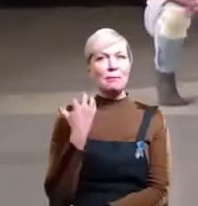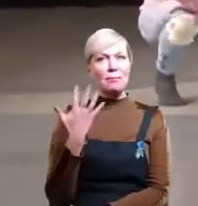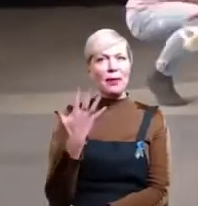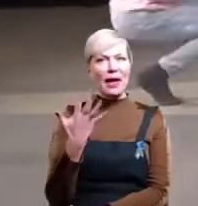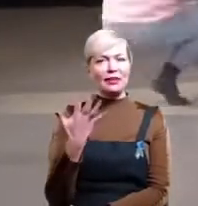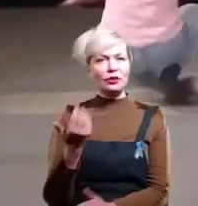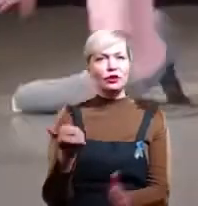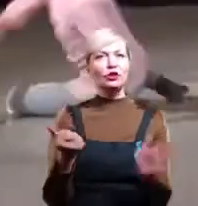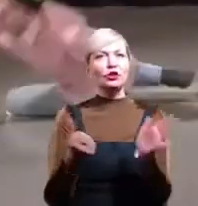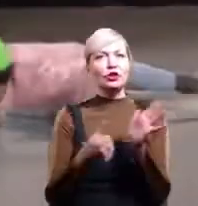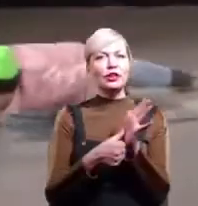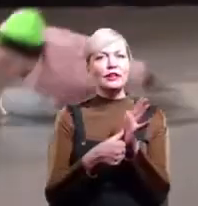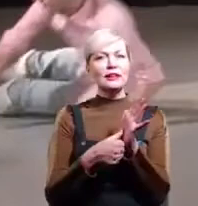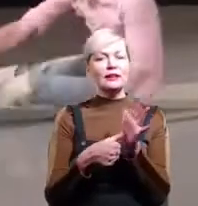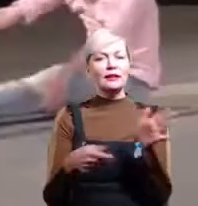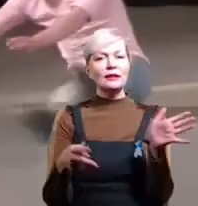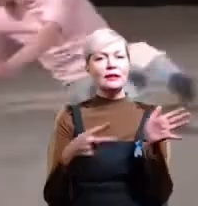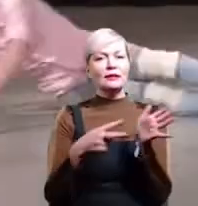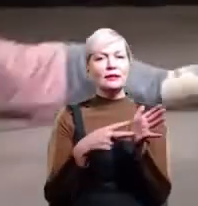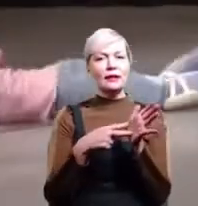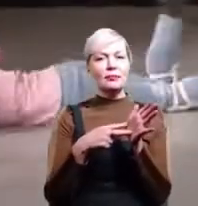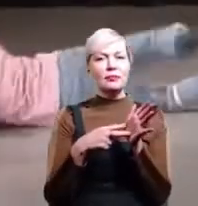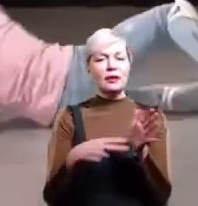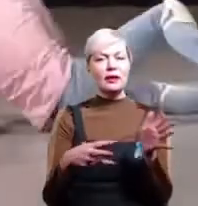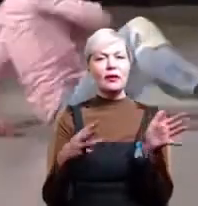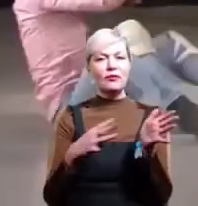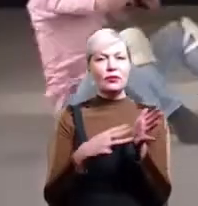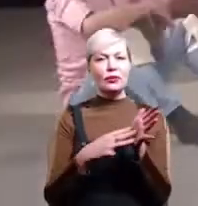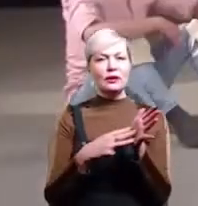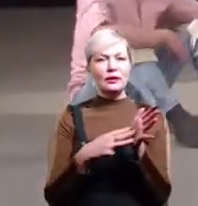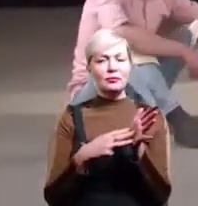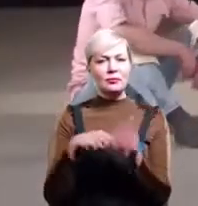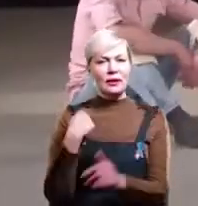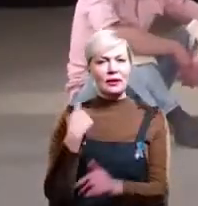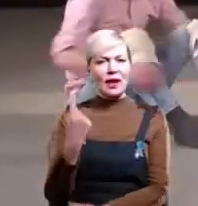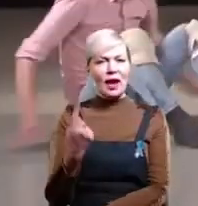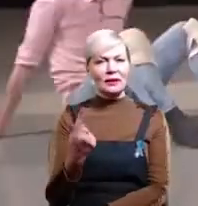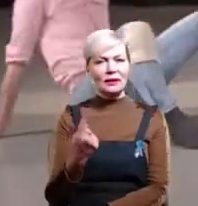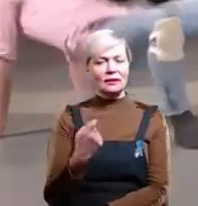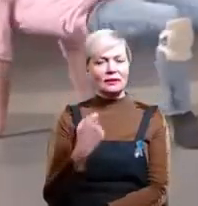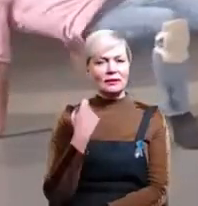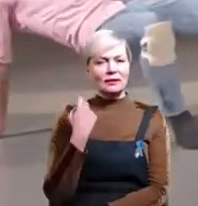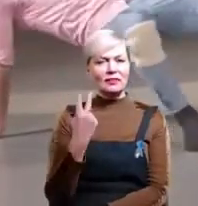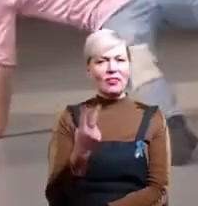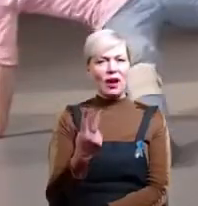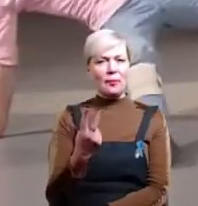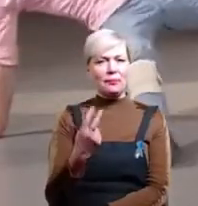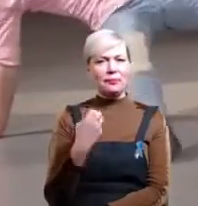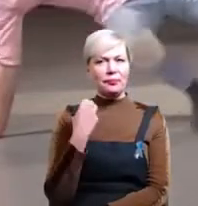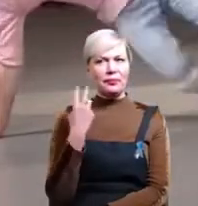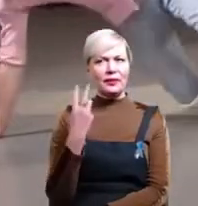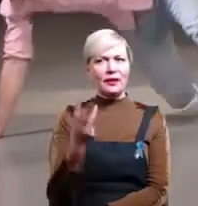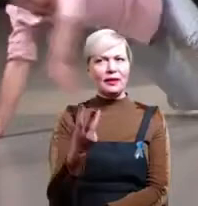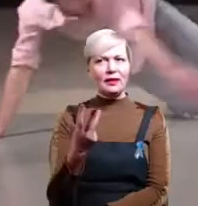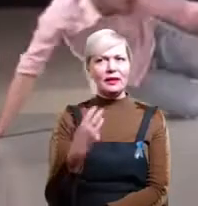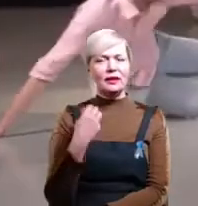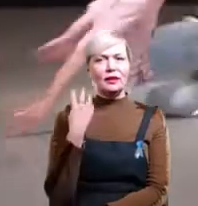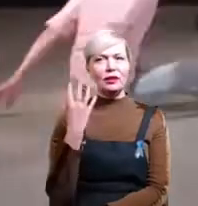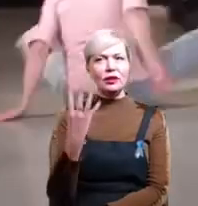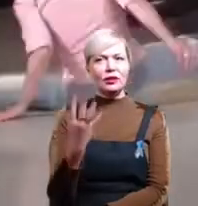пять, шесть, семь, восемь. За ногой, бедра. Нога за